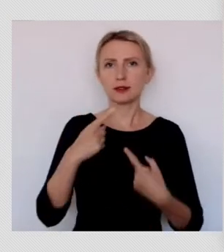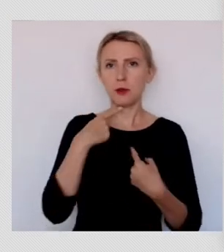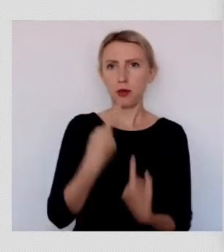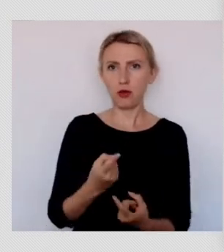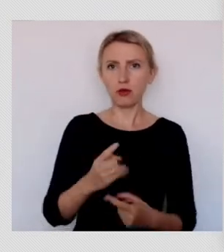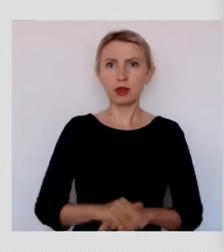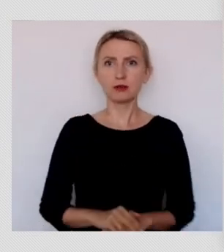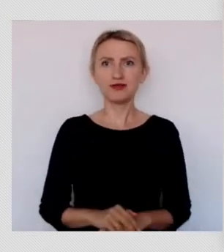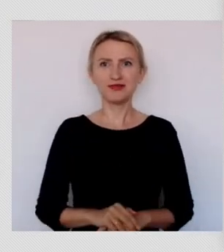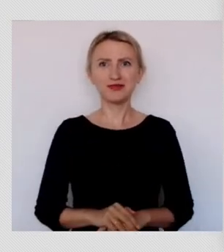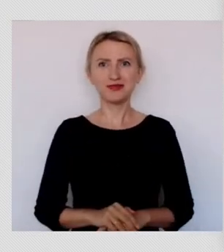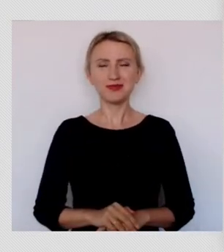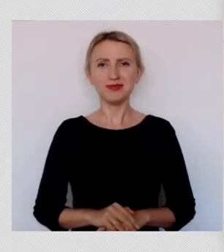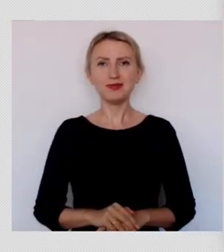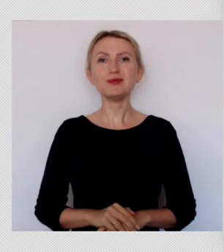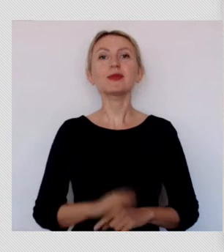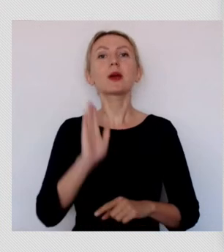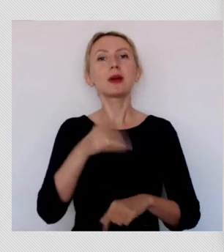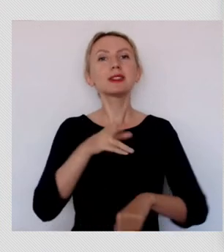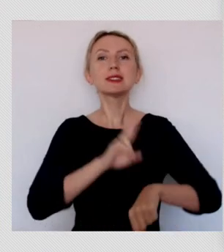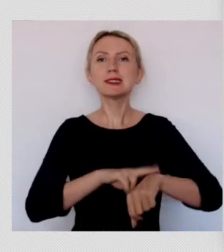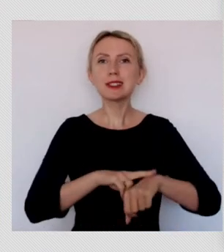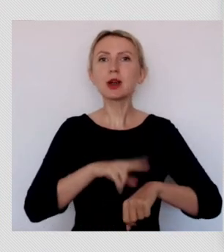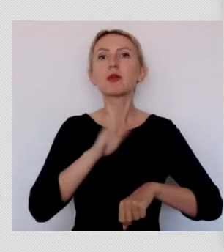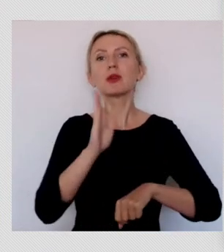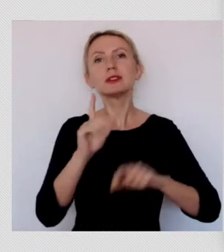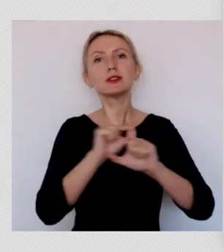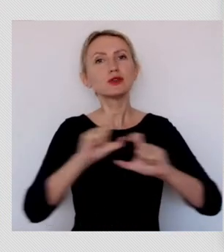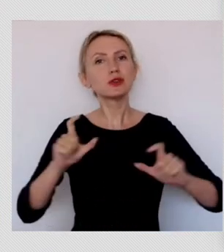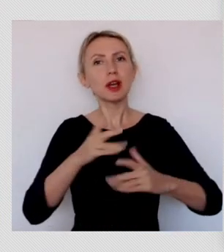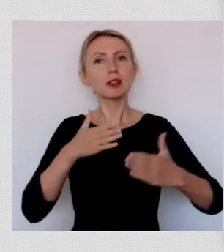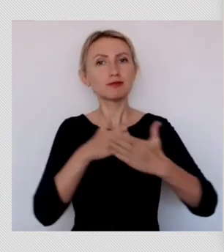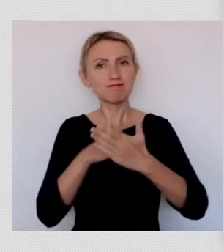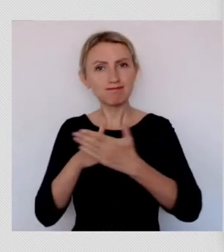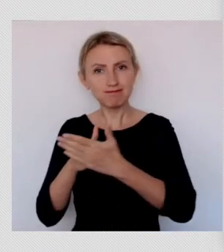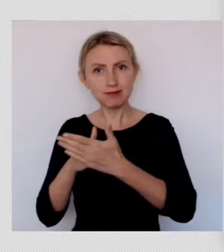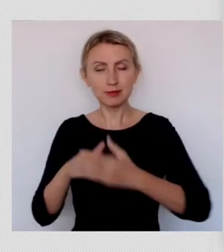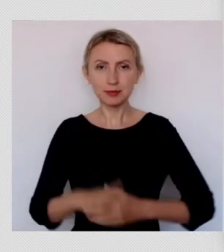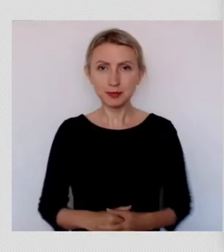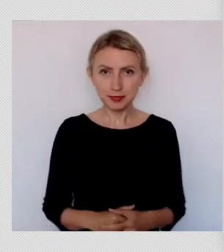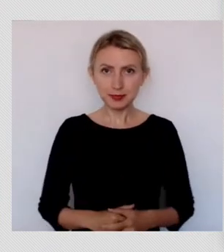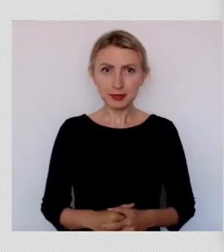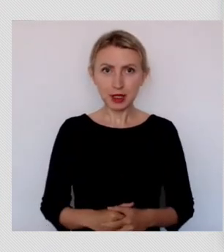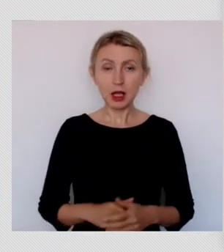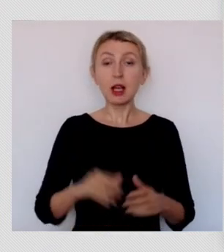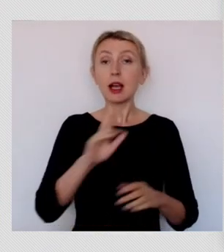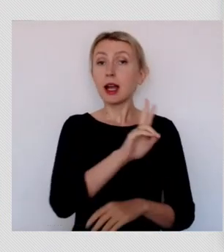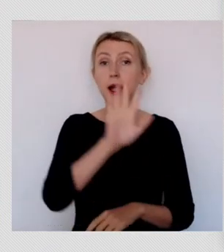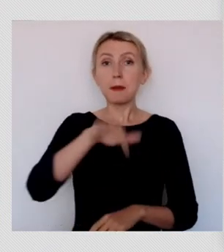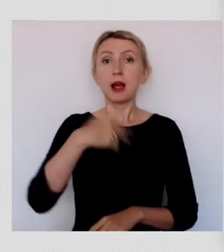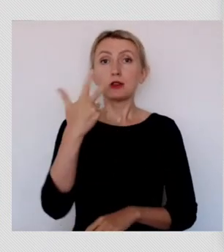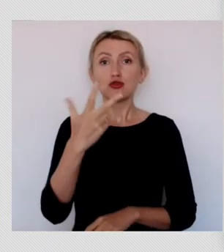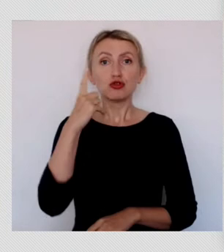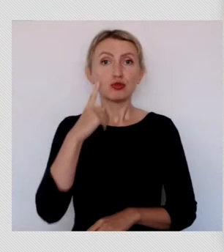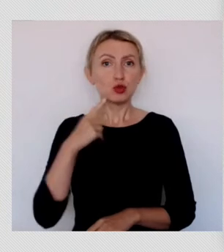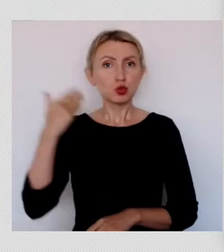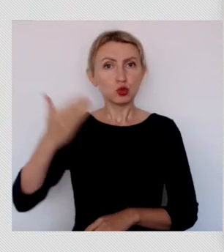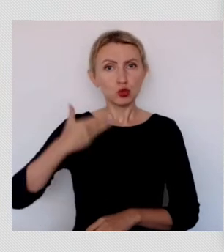też zegar, bo niestety jesteśmy trochę czasowo ograniczeni, do 3 minut